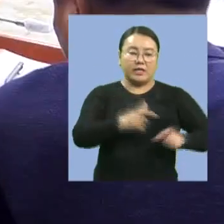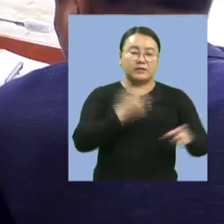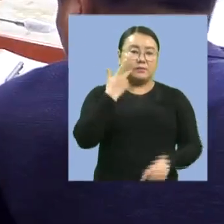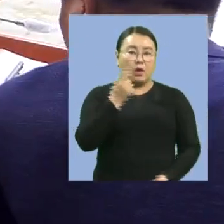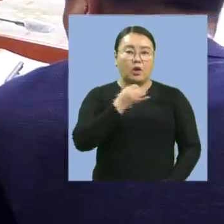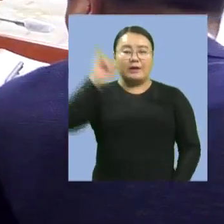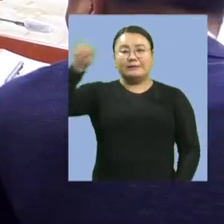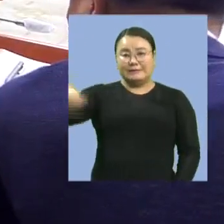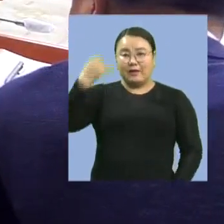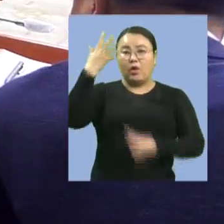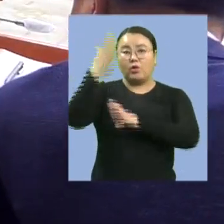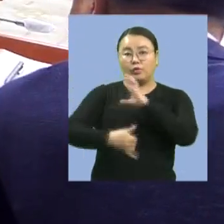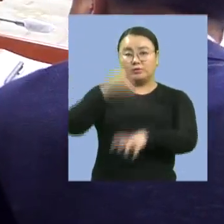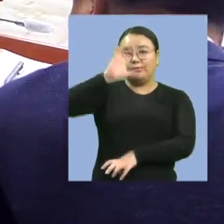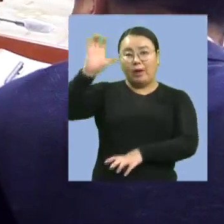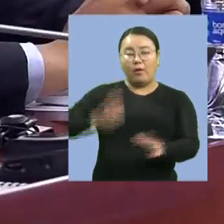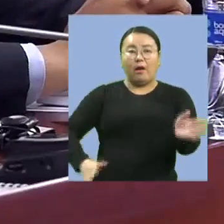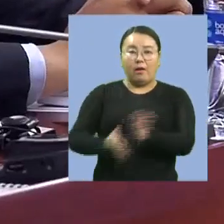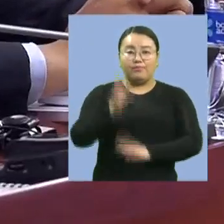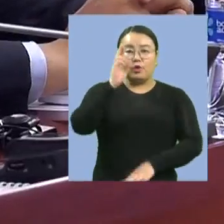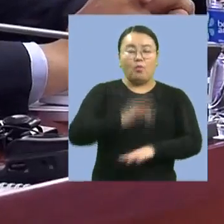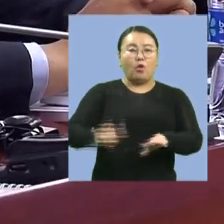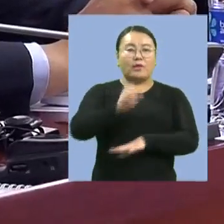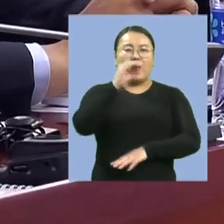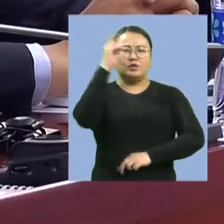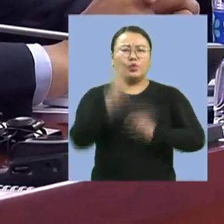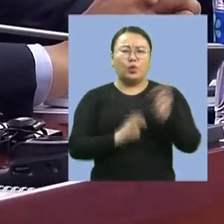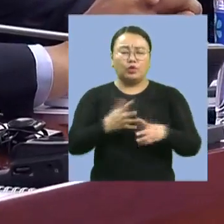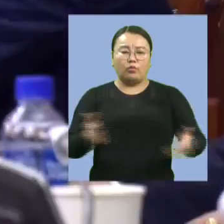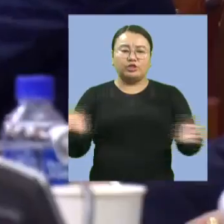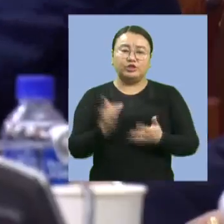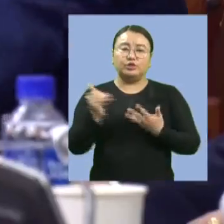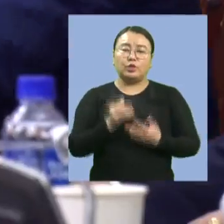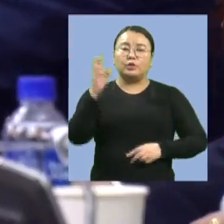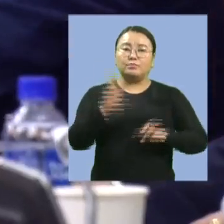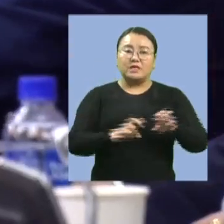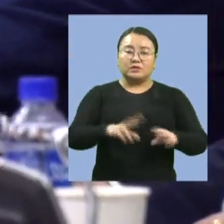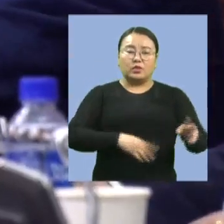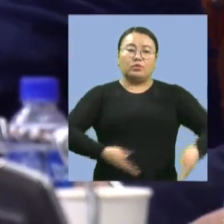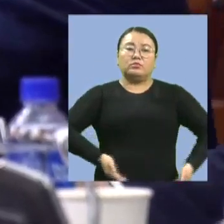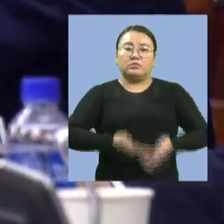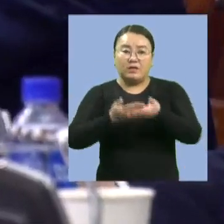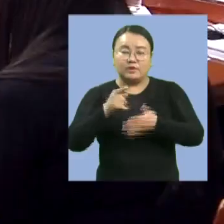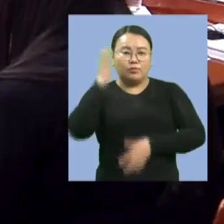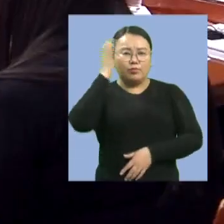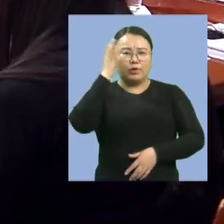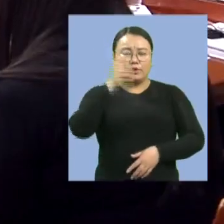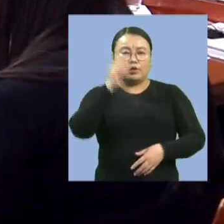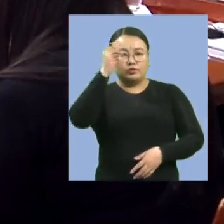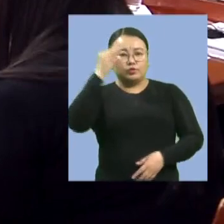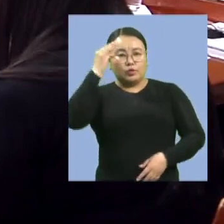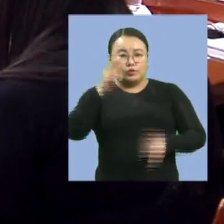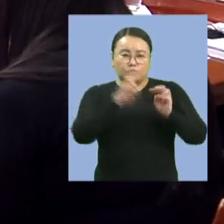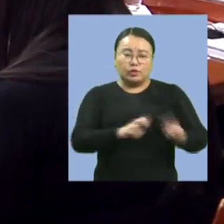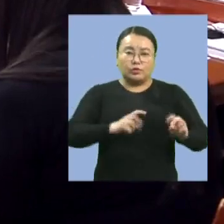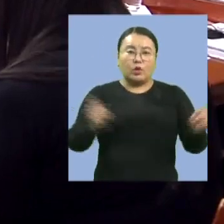байнгын хороо JICA олон улсын байгууллагатай хамтран Япон улсын аж үйлдвэрийн хөгжил ба жижиг дунд үйлдвэрийг дэмжих бодлогын туршлах судалгаа